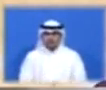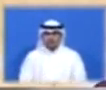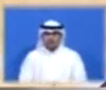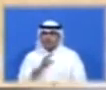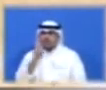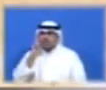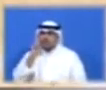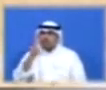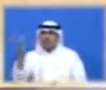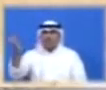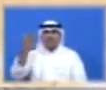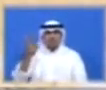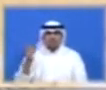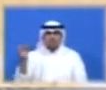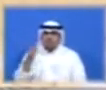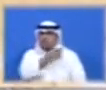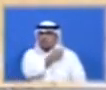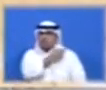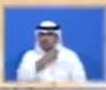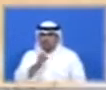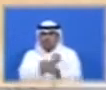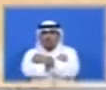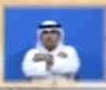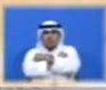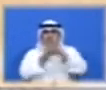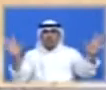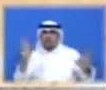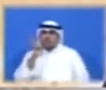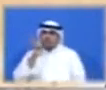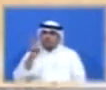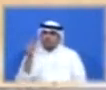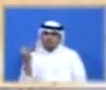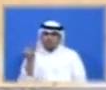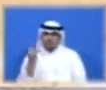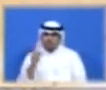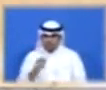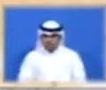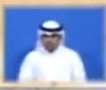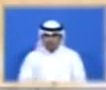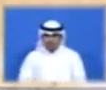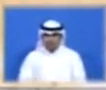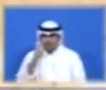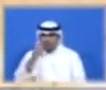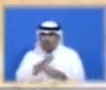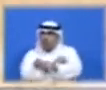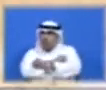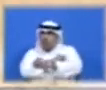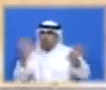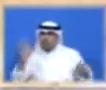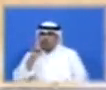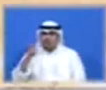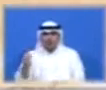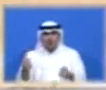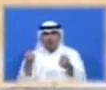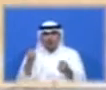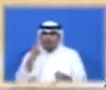هذا الحدث. طبعا الفرضية ما هي فرضية قنبلة عادية، ولكن قنبلة فيها مواصفات